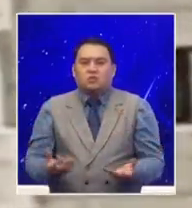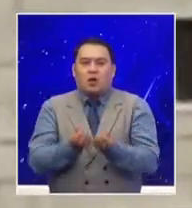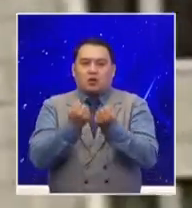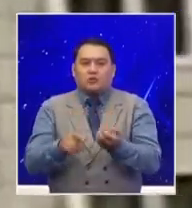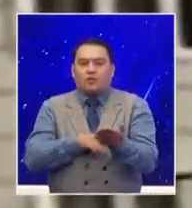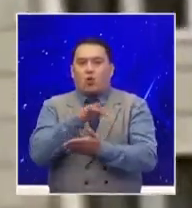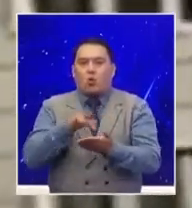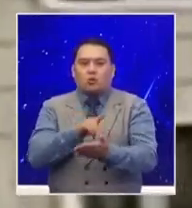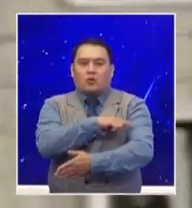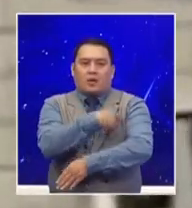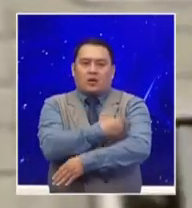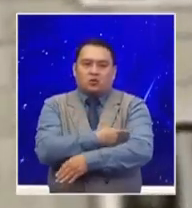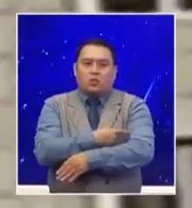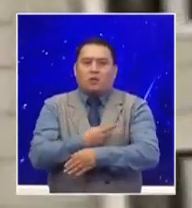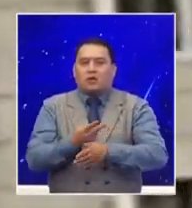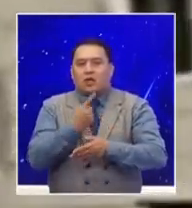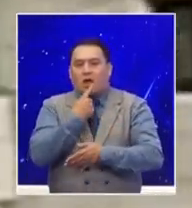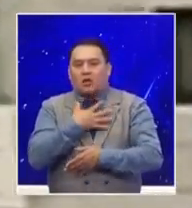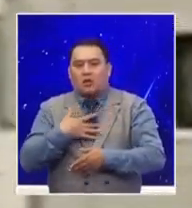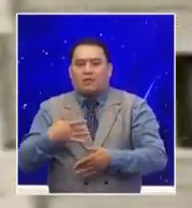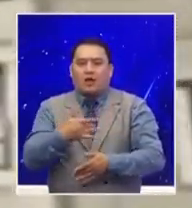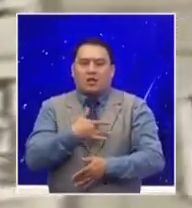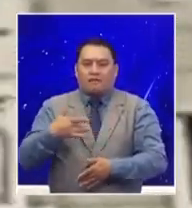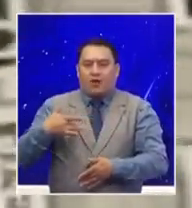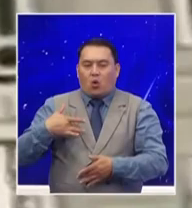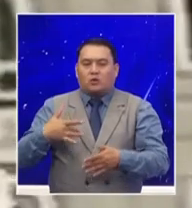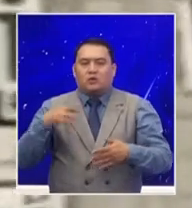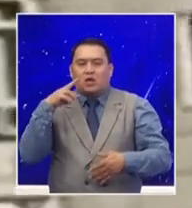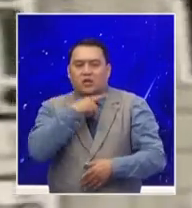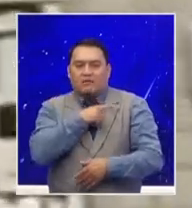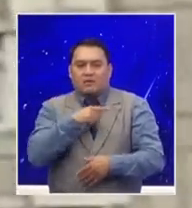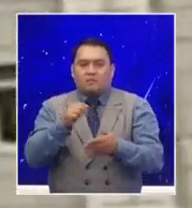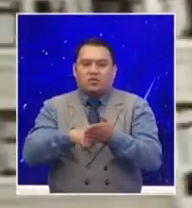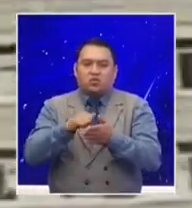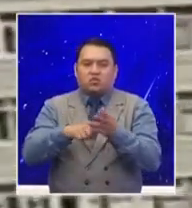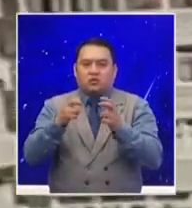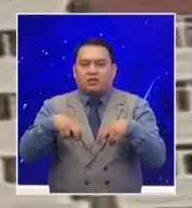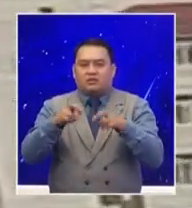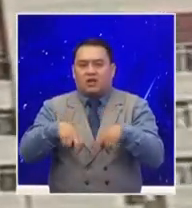доставлены в городскую и детскую больницы с отравлением легкой степени. Причина пожара выясняется.